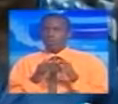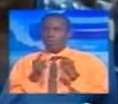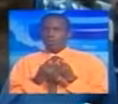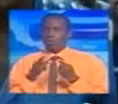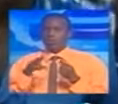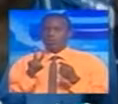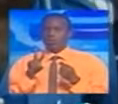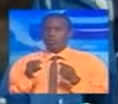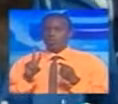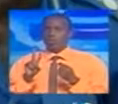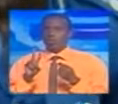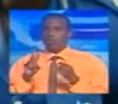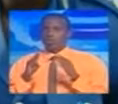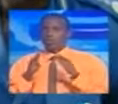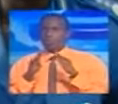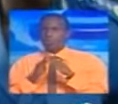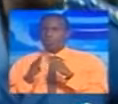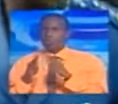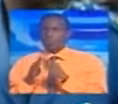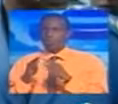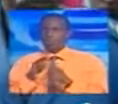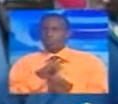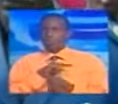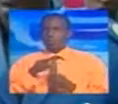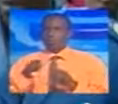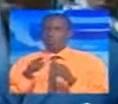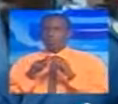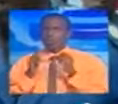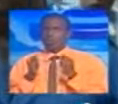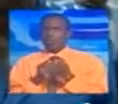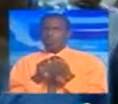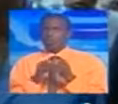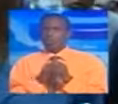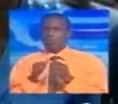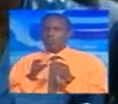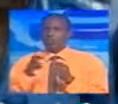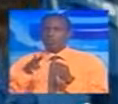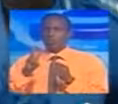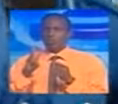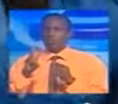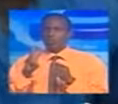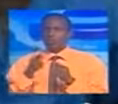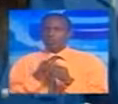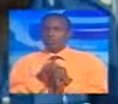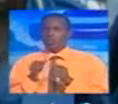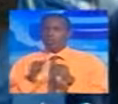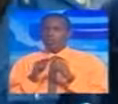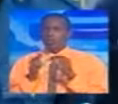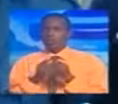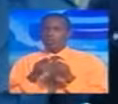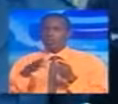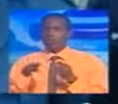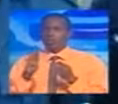22 maisons. Vous avez eu un troisième incendie